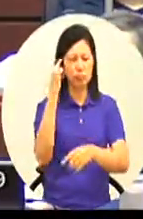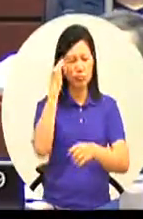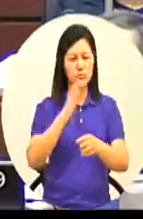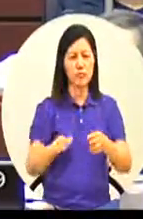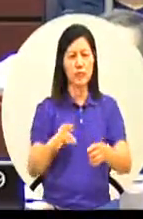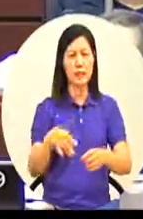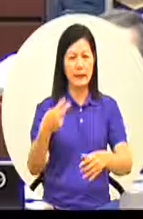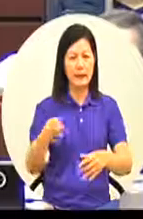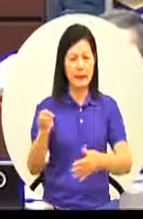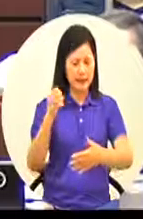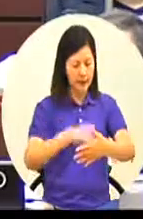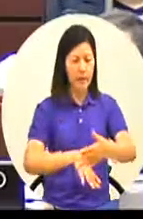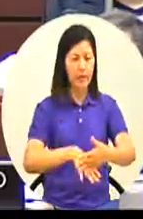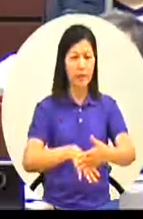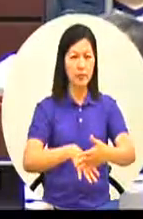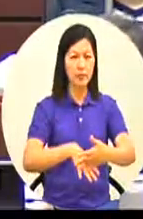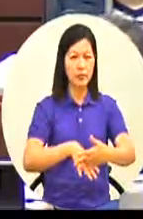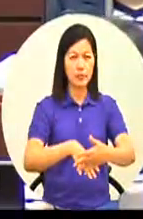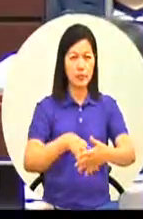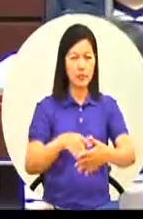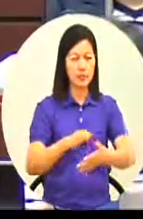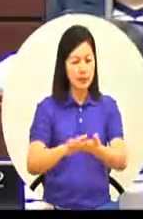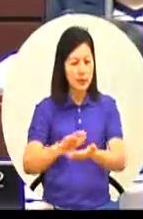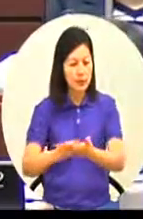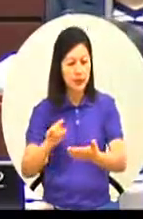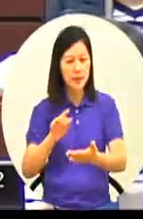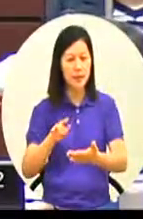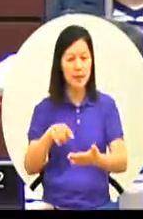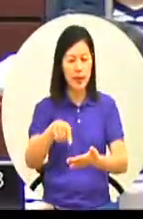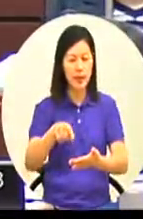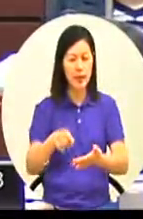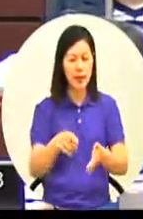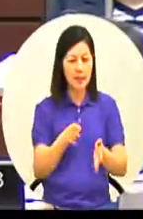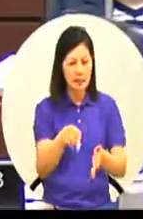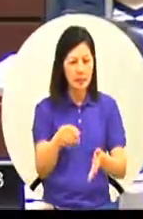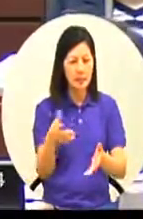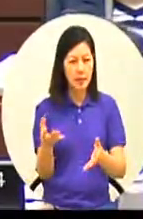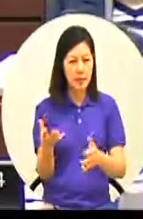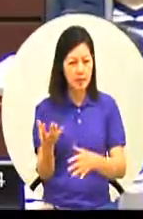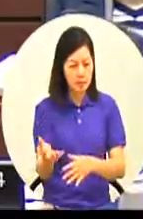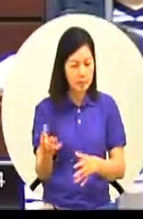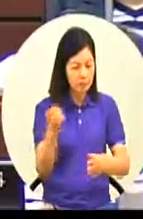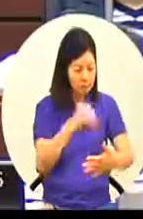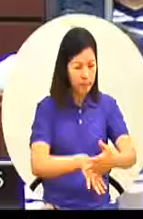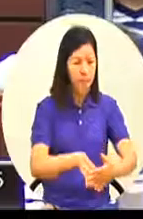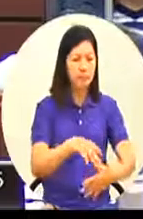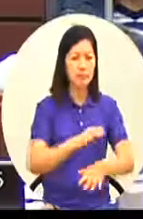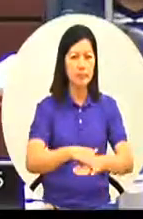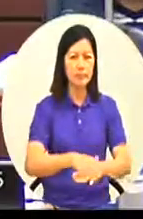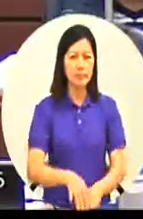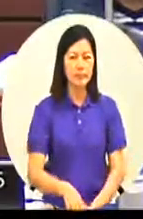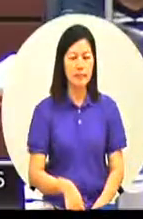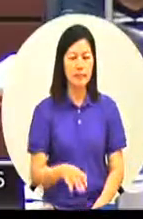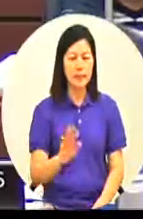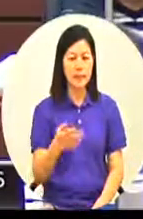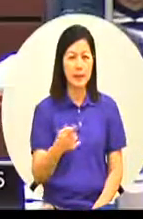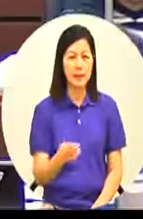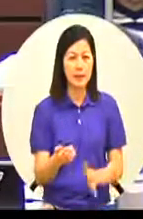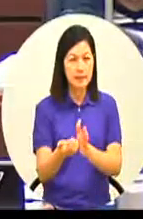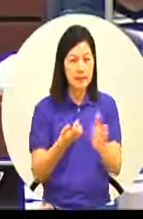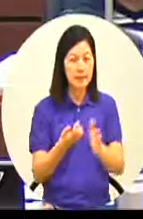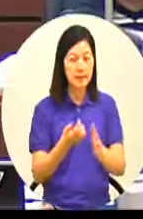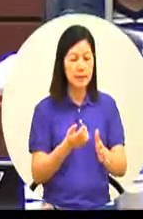入我们一个，譬如说是属于清洁的整洁的部分嘛，哈。那但是呢，上一次的那个民